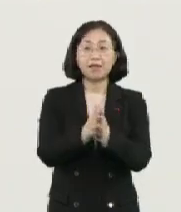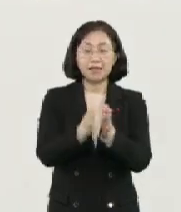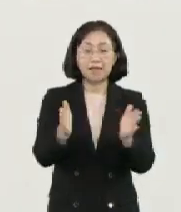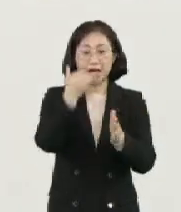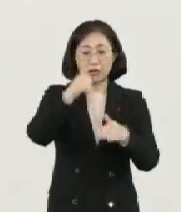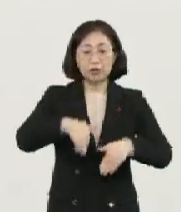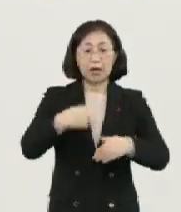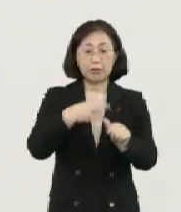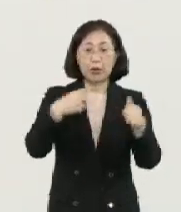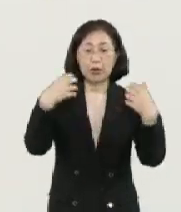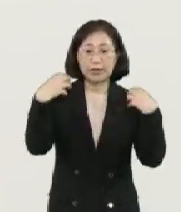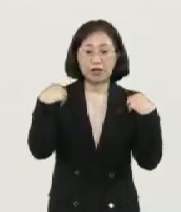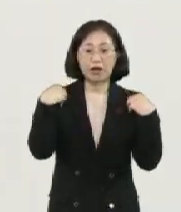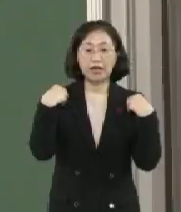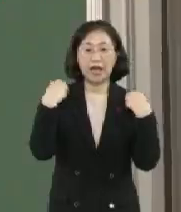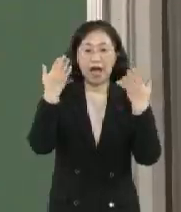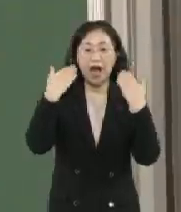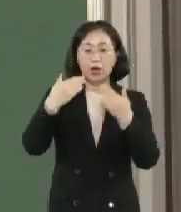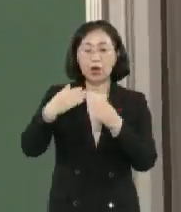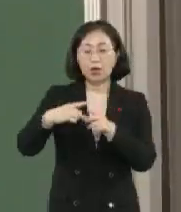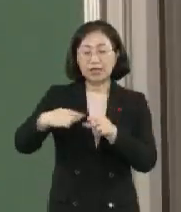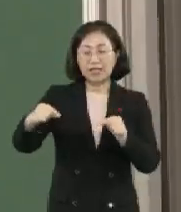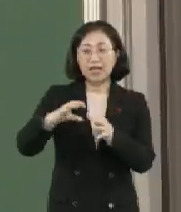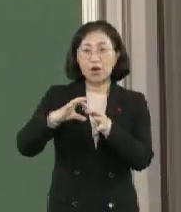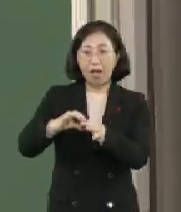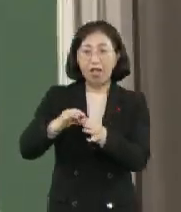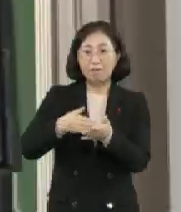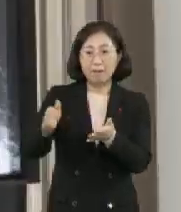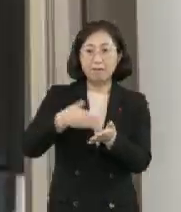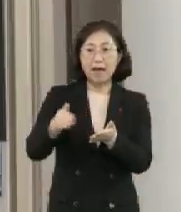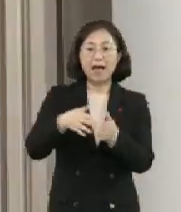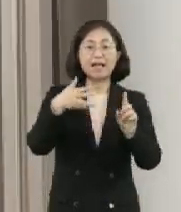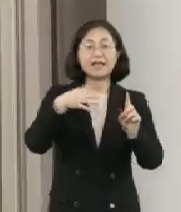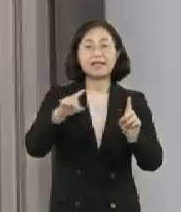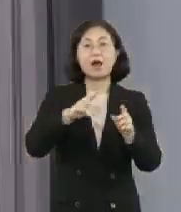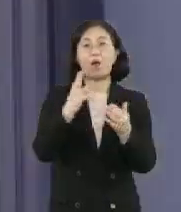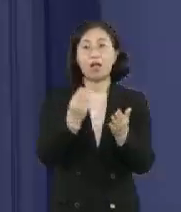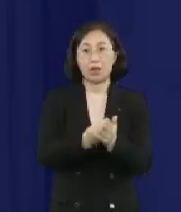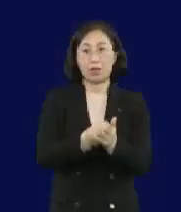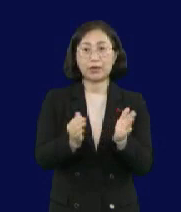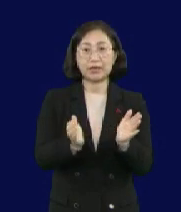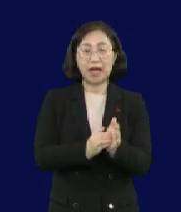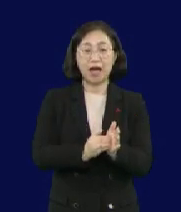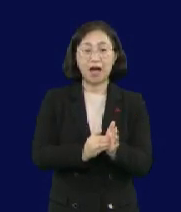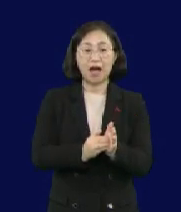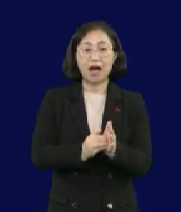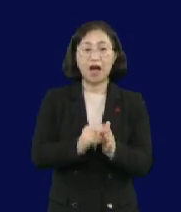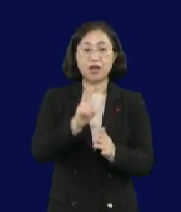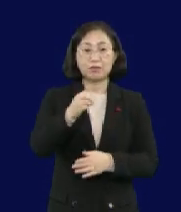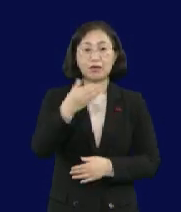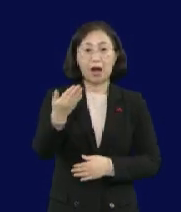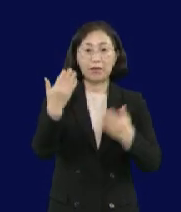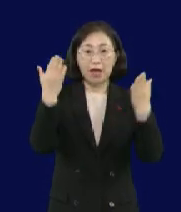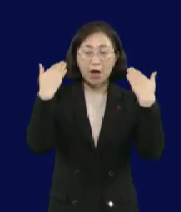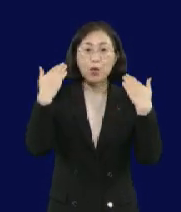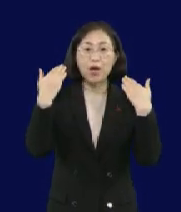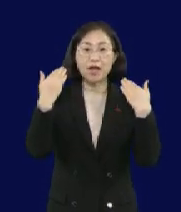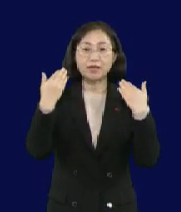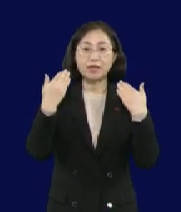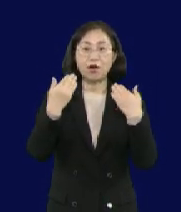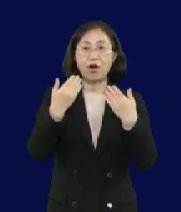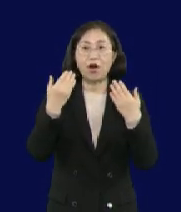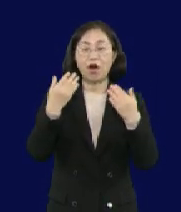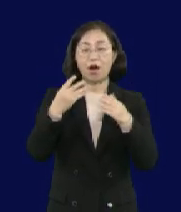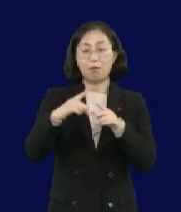시작한 충남교육청의 학교 친일잔재 청산 사업이 1차 완료됐습니다. 그동안 29개 학교에서 일본이